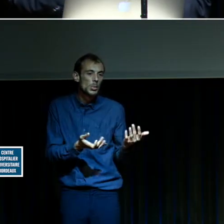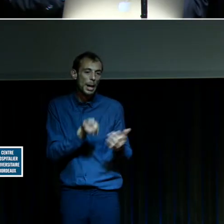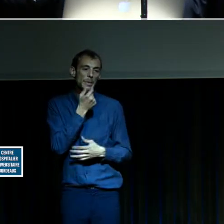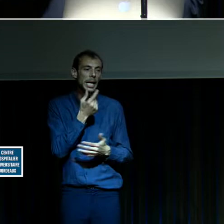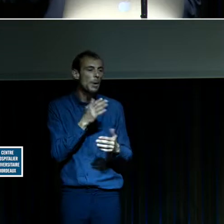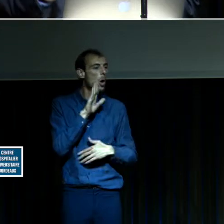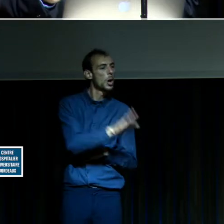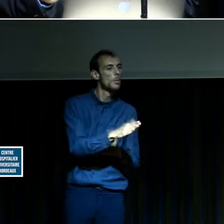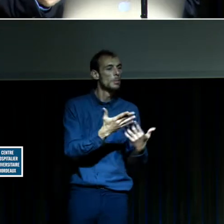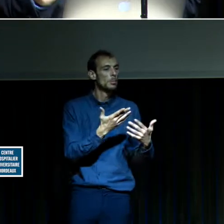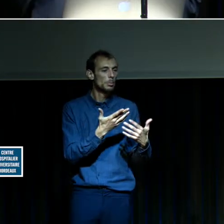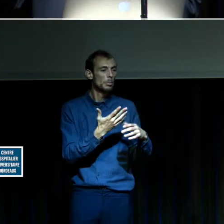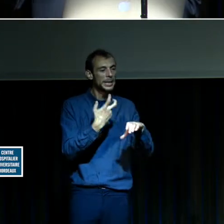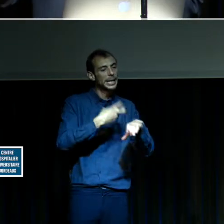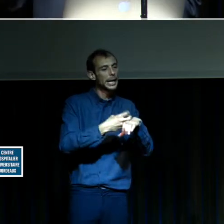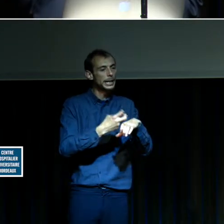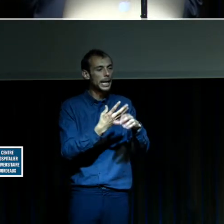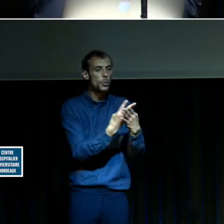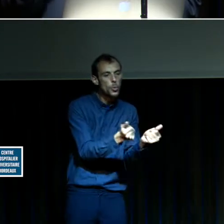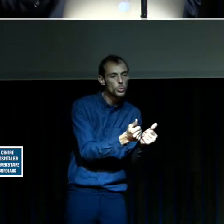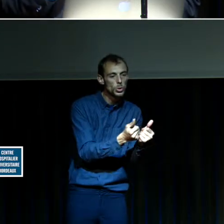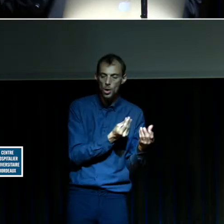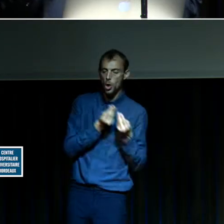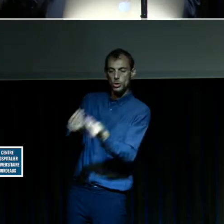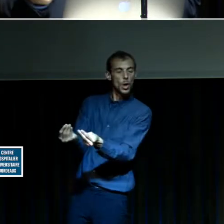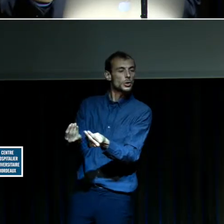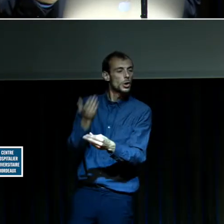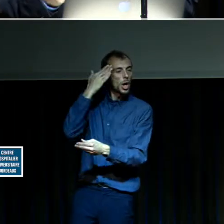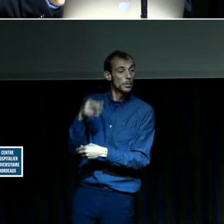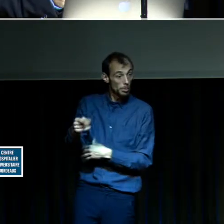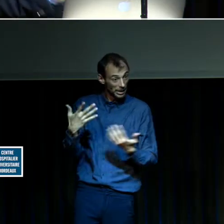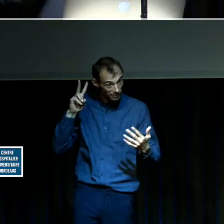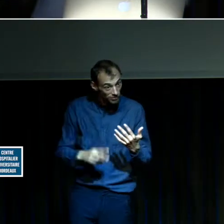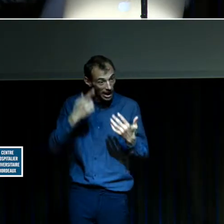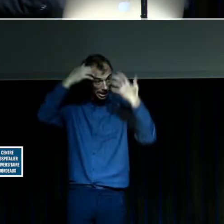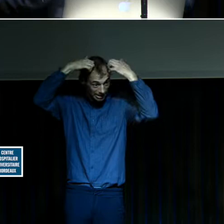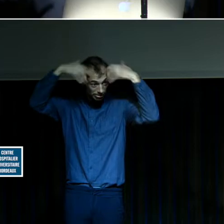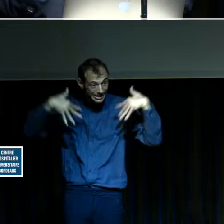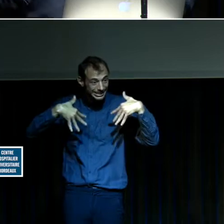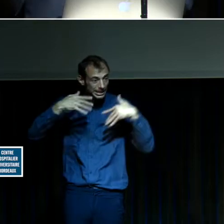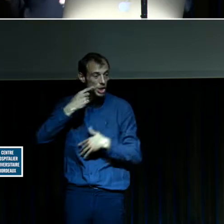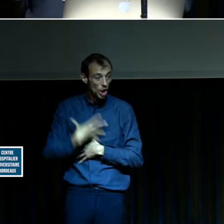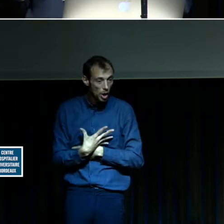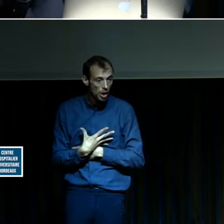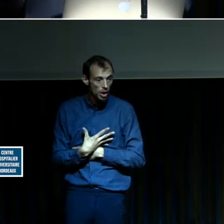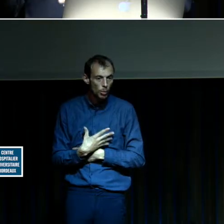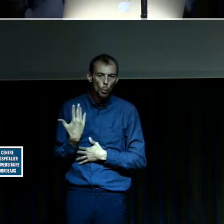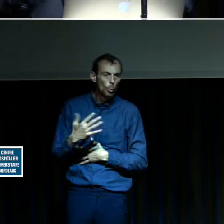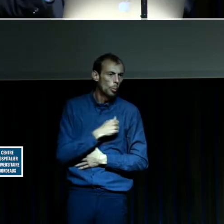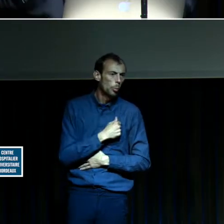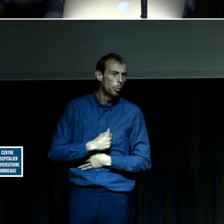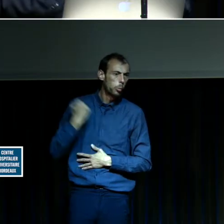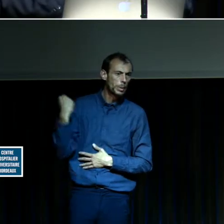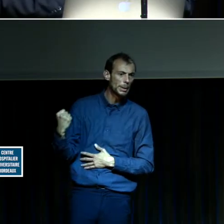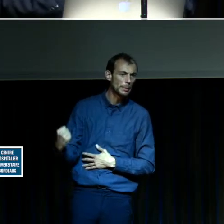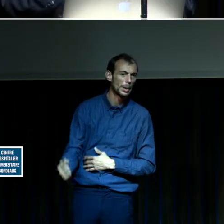agir et faire fondre les caillots. Si le patient a déjà un saignement de la tête, ce serait criminel. Donc, avant que le patient arrive à l'hôpital ou dans une